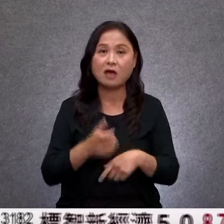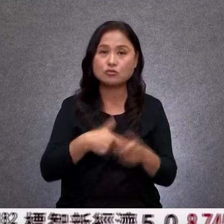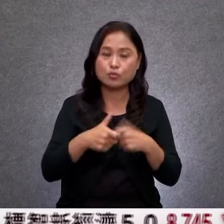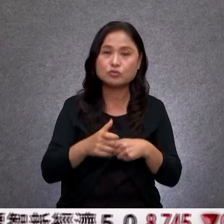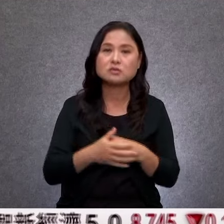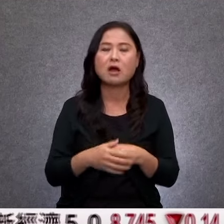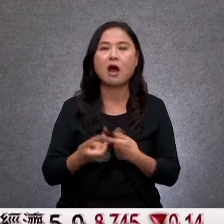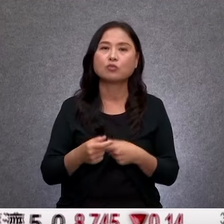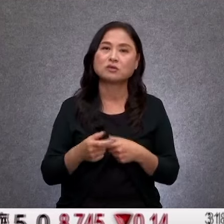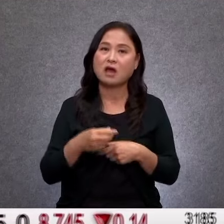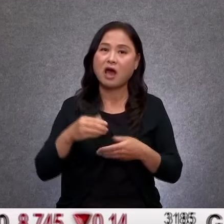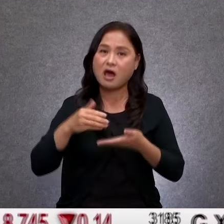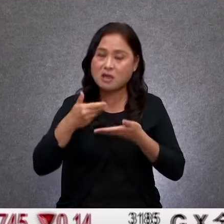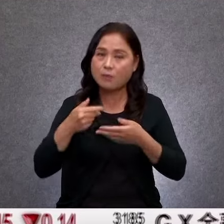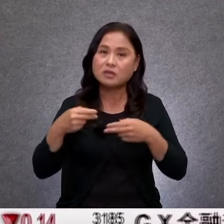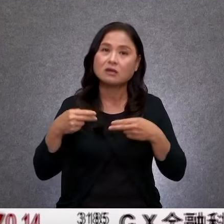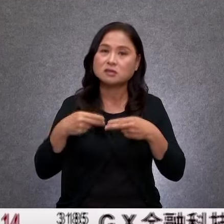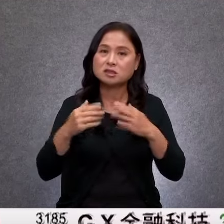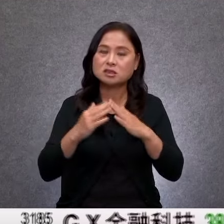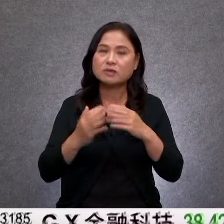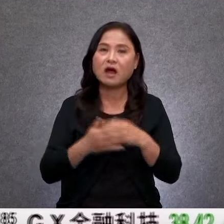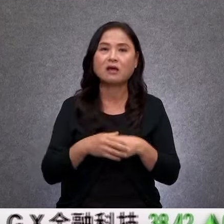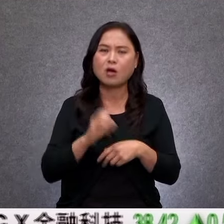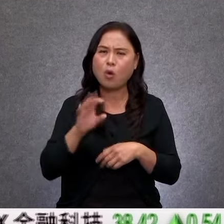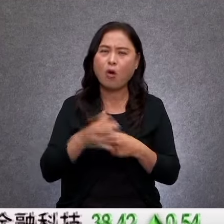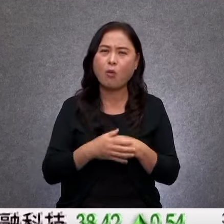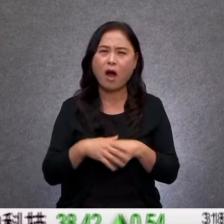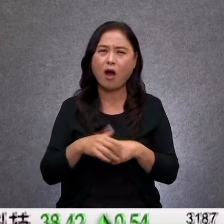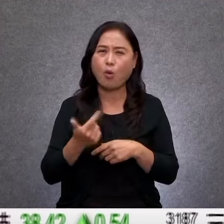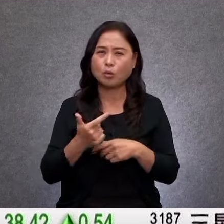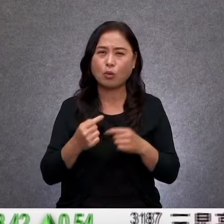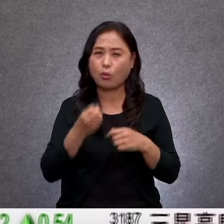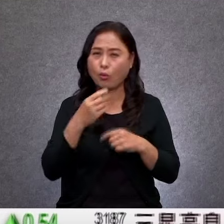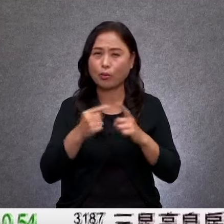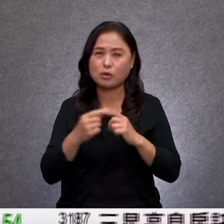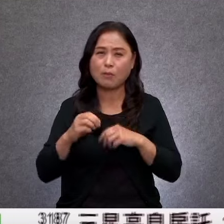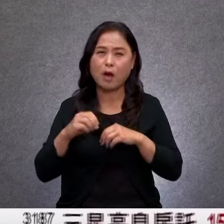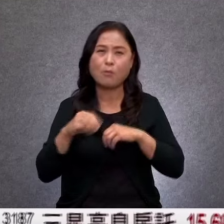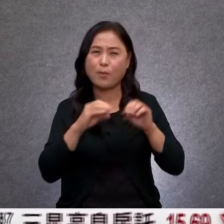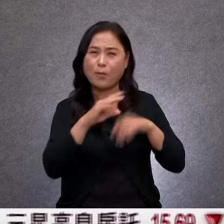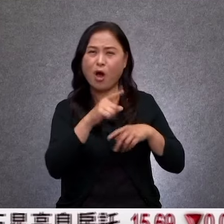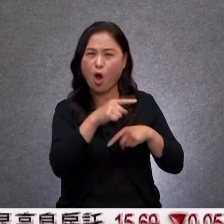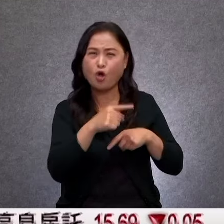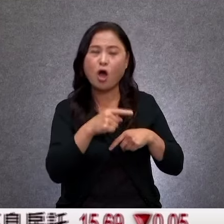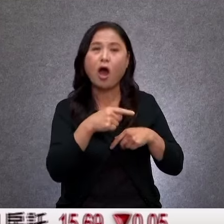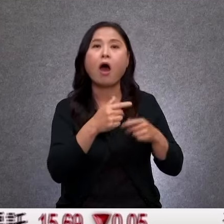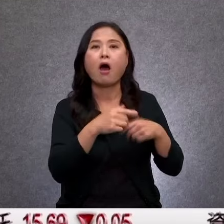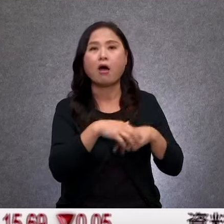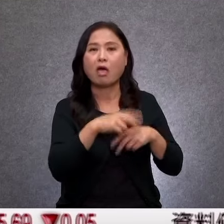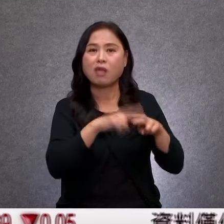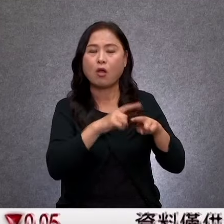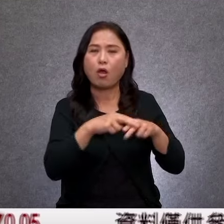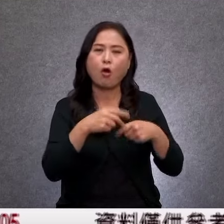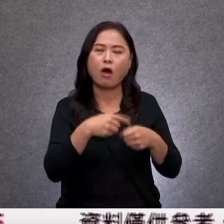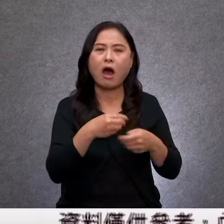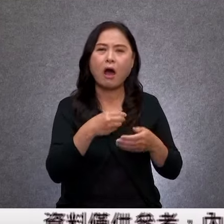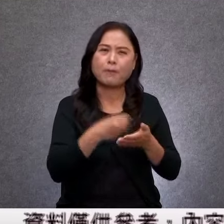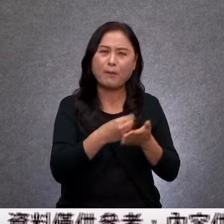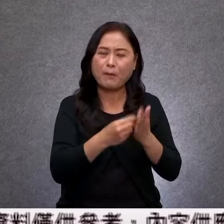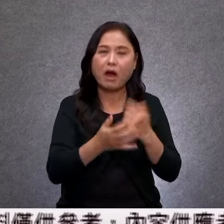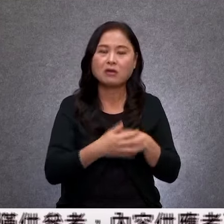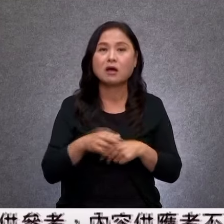啦，就係唔少零售飲食業界都反映咧，佢哋現時嘅生意係幾受到北上消費嘅現象咧影響